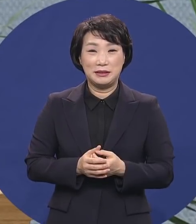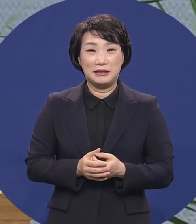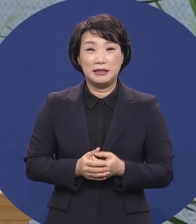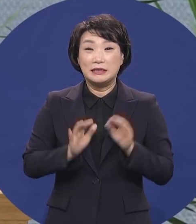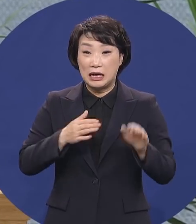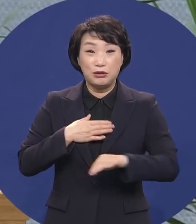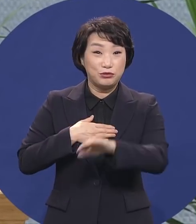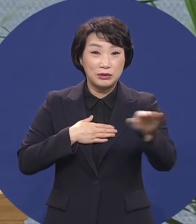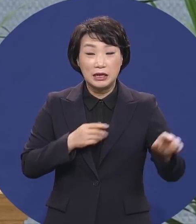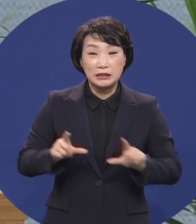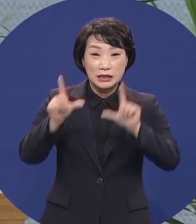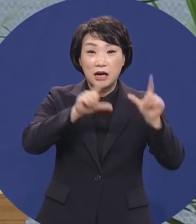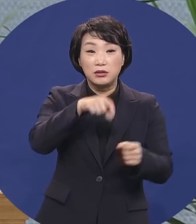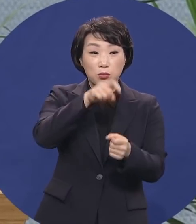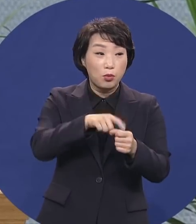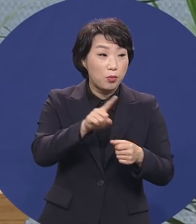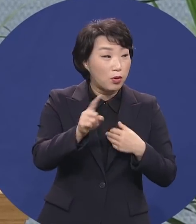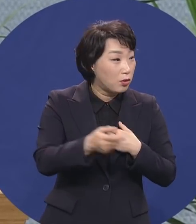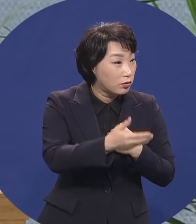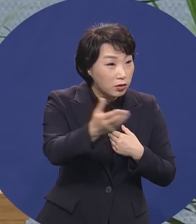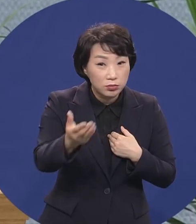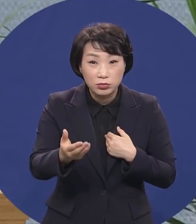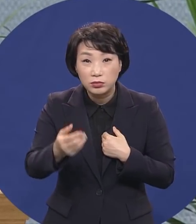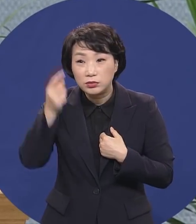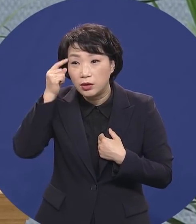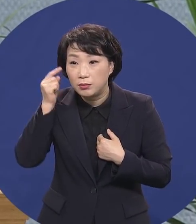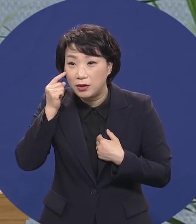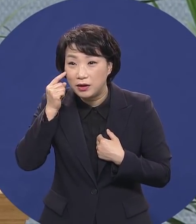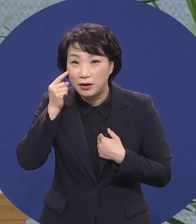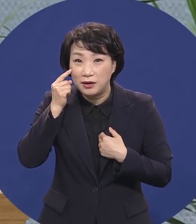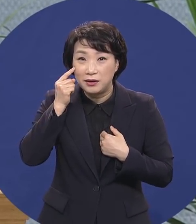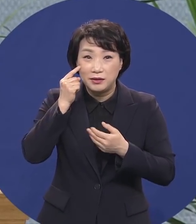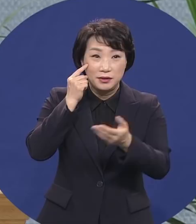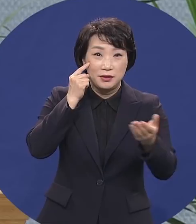여러분이 살고 있는 궁극적인 목적이 뭐예요?